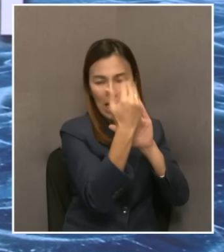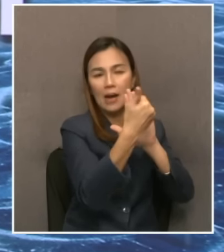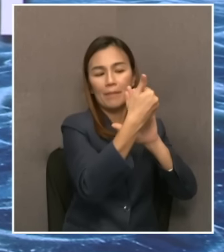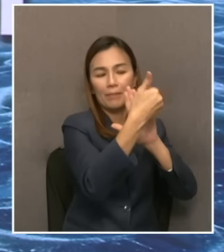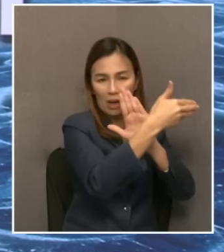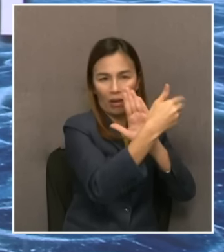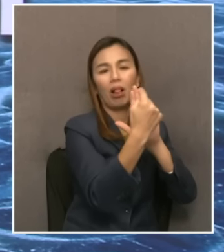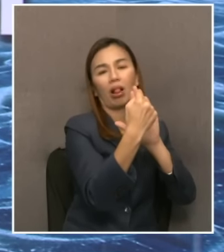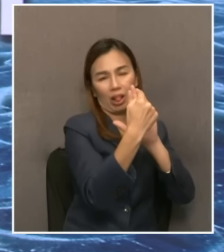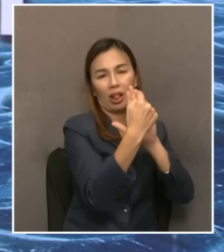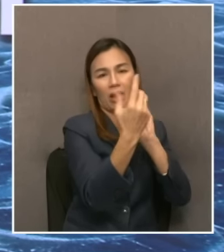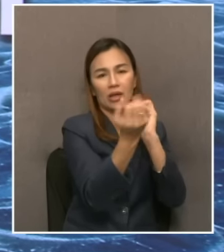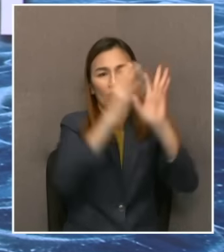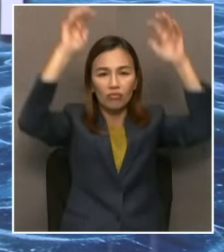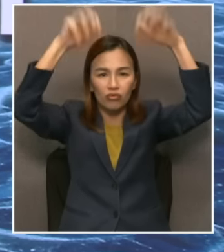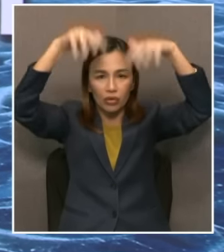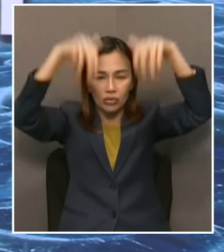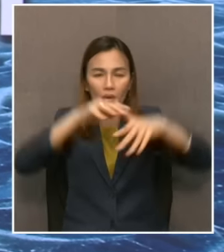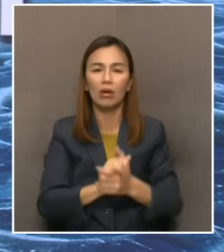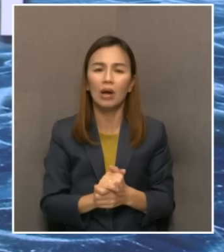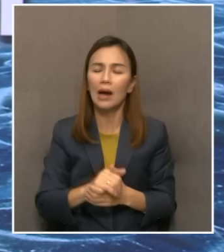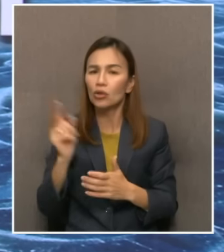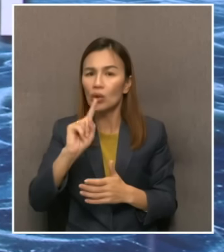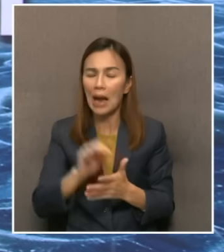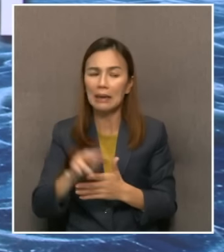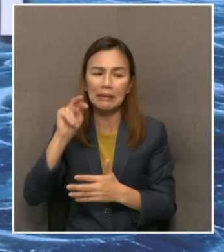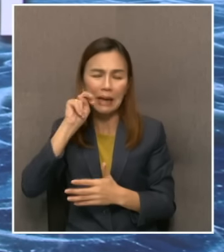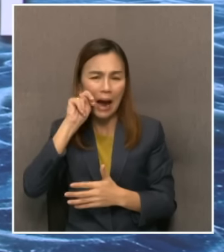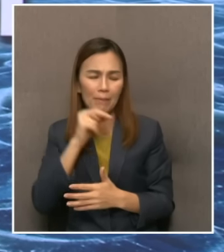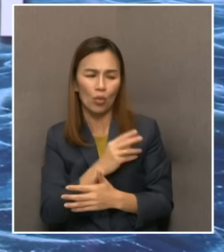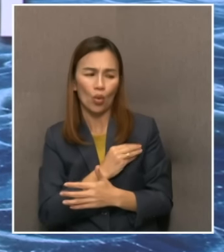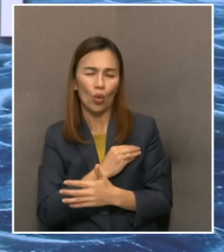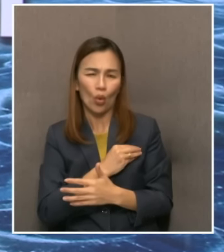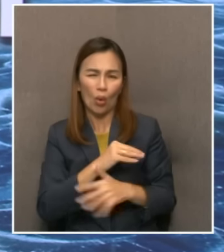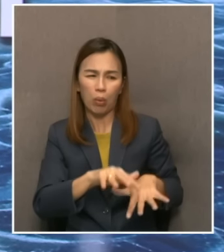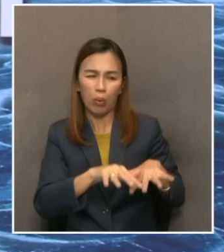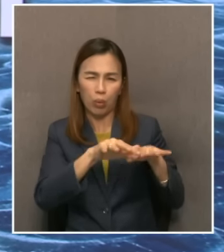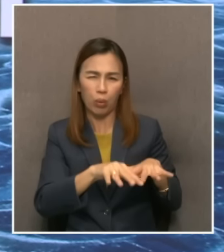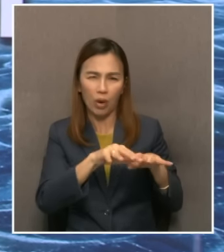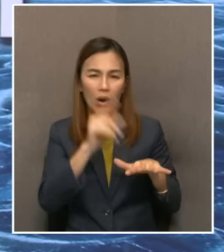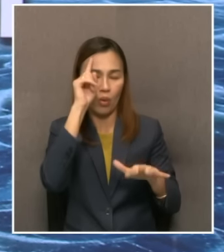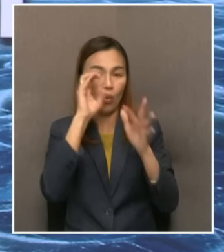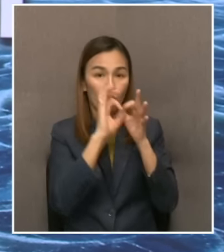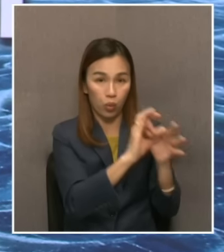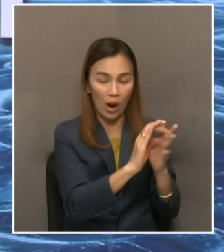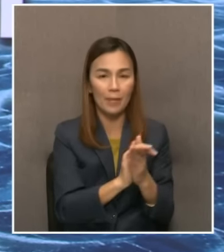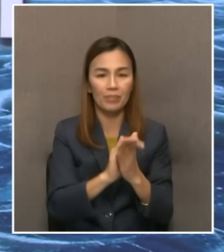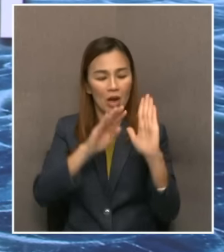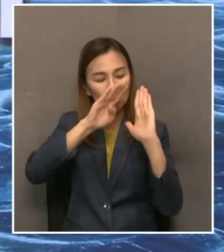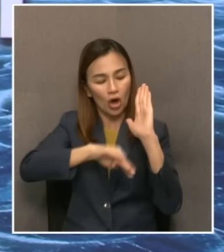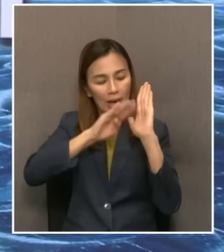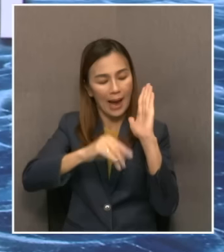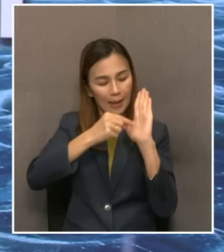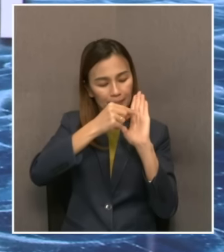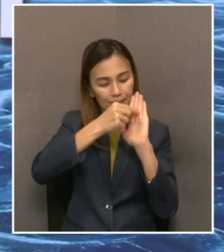คอีสานด้วยนะคะก็โดยเฉพาะพื้นที่อ่อนไหวเนี่ยน่ากังวลเป็นพิเศษเลยส่วนลุ่มน้ำเจ้าพระยาทางตอนล่างค่ะ